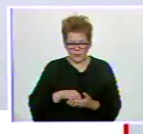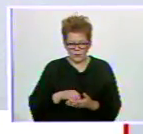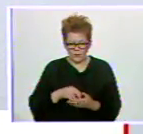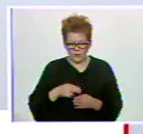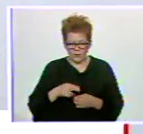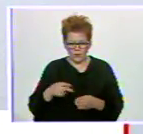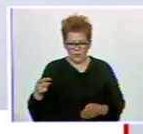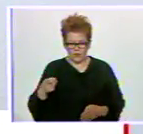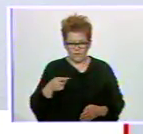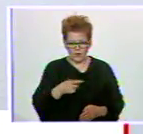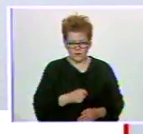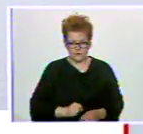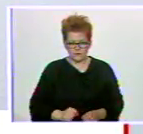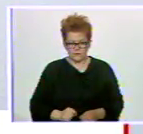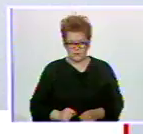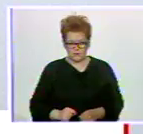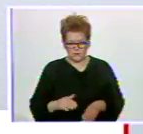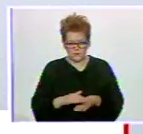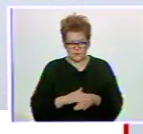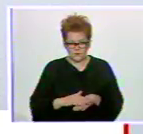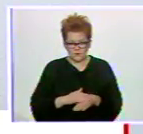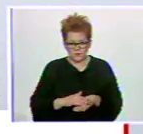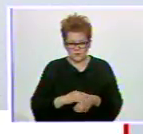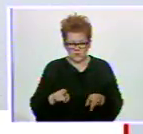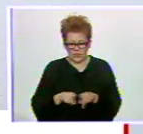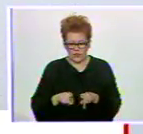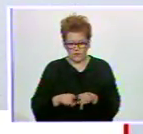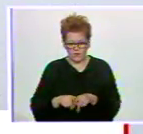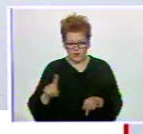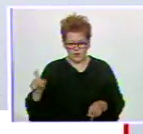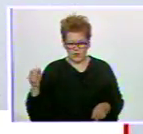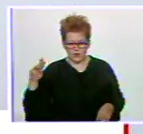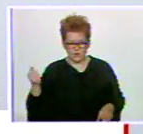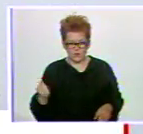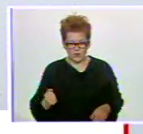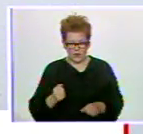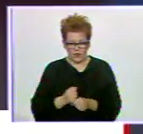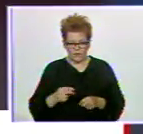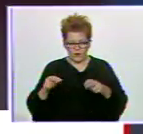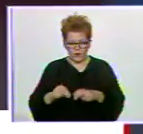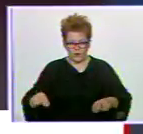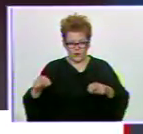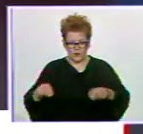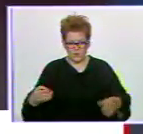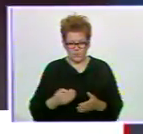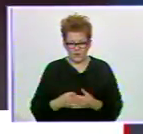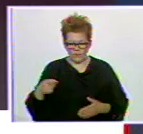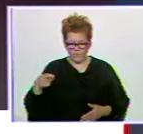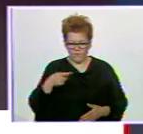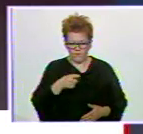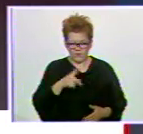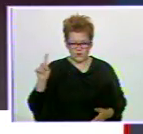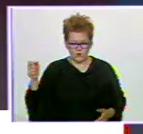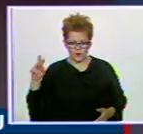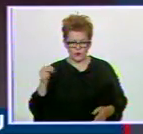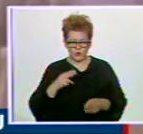Urgență Slatina cu simptomatologia compatibilă cu gripa, motiv pentru care au fost investigate pentru virusurile gripale. Medicii